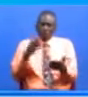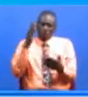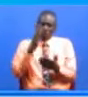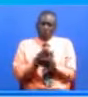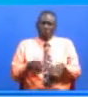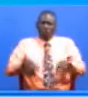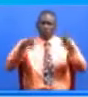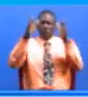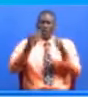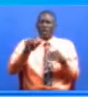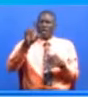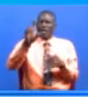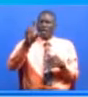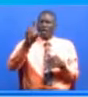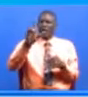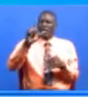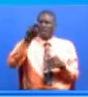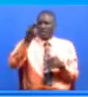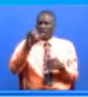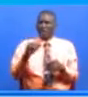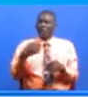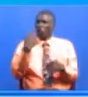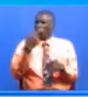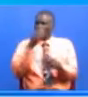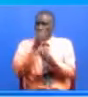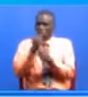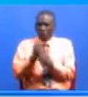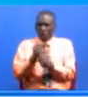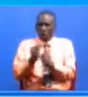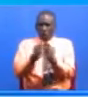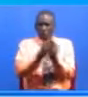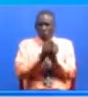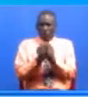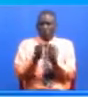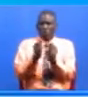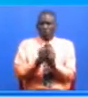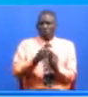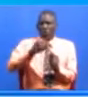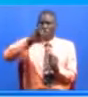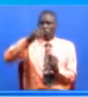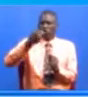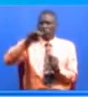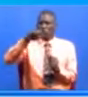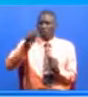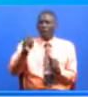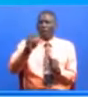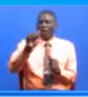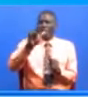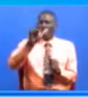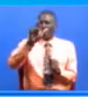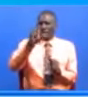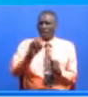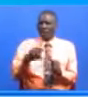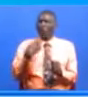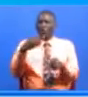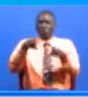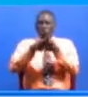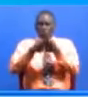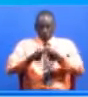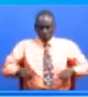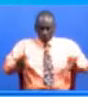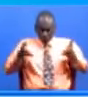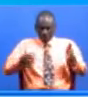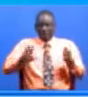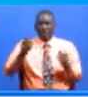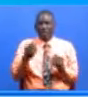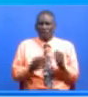yusuf dini ambe anaf kazi kwa karibu na mohammed jale ali awale ambe pia ana kenya